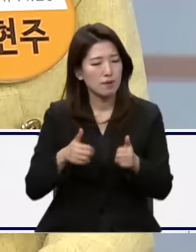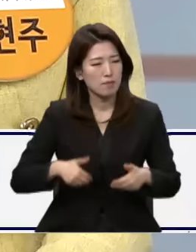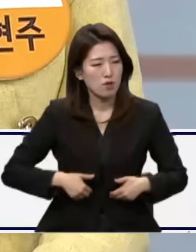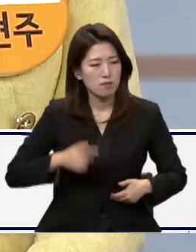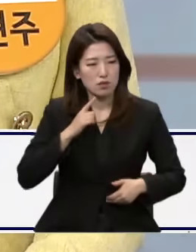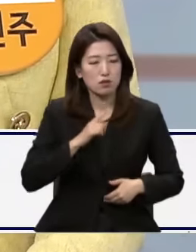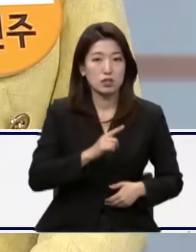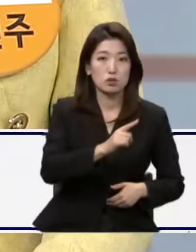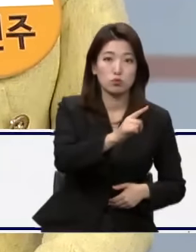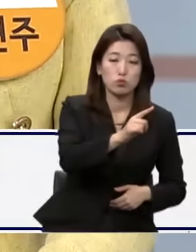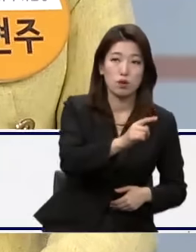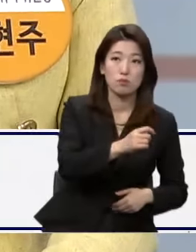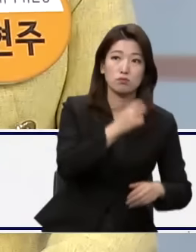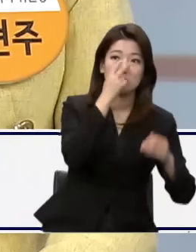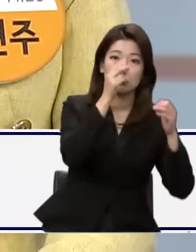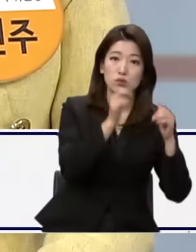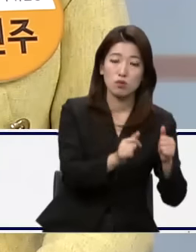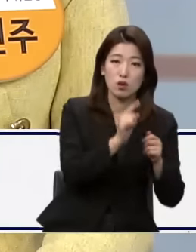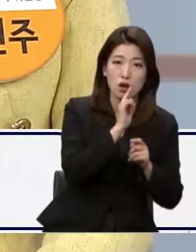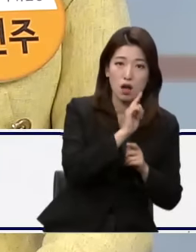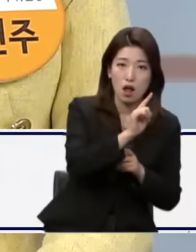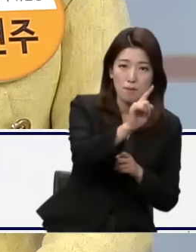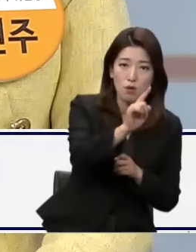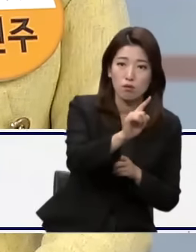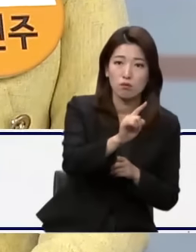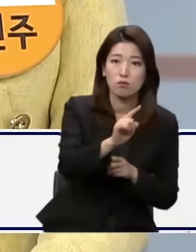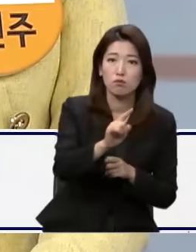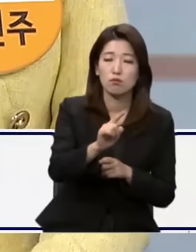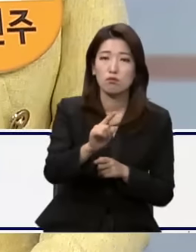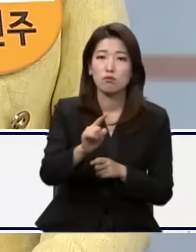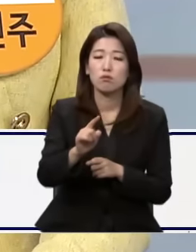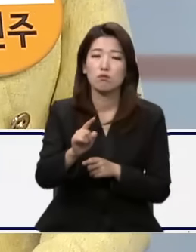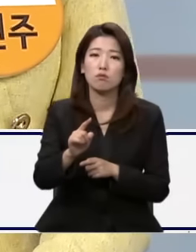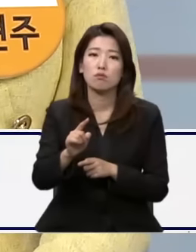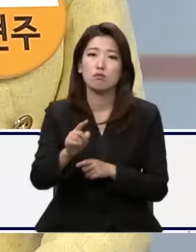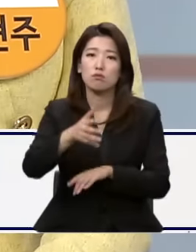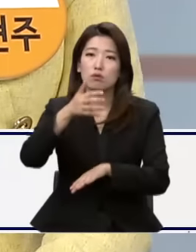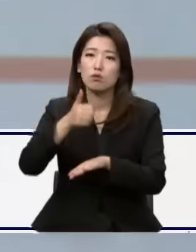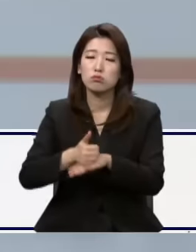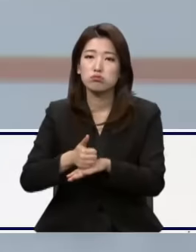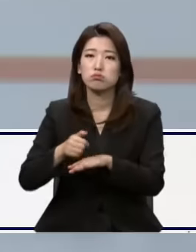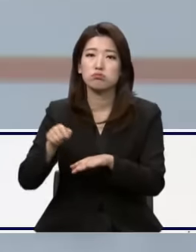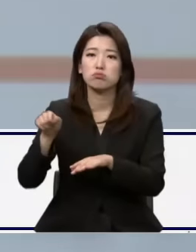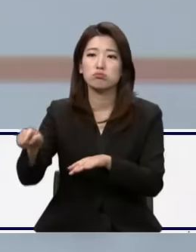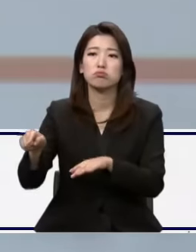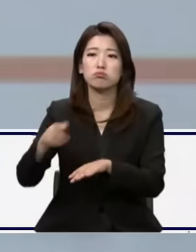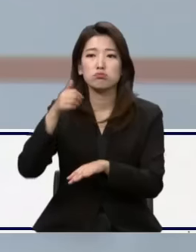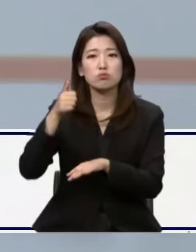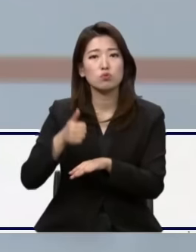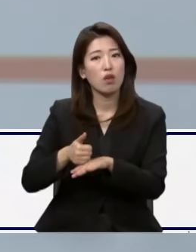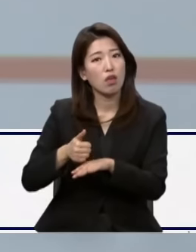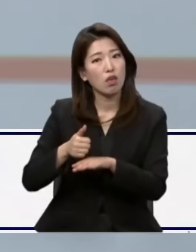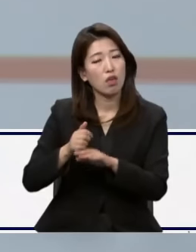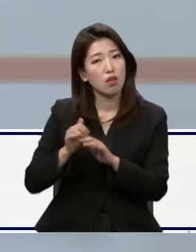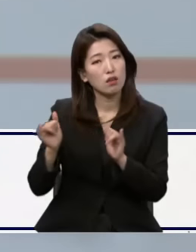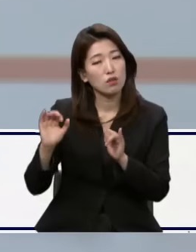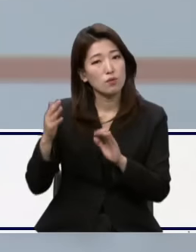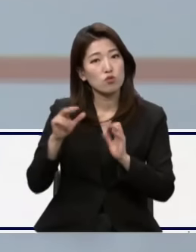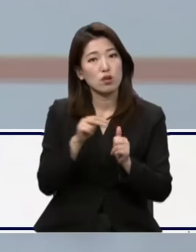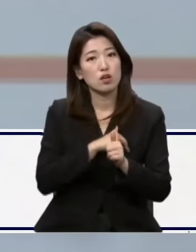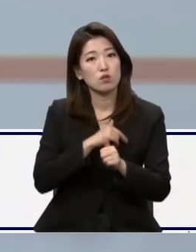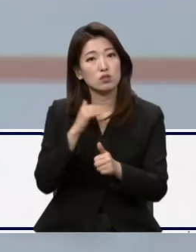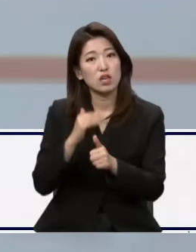끝나도 제보를 열릴 수도 있는 상황인 거 아닙니까 사실 그 부분에 대해서는 지금 이야기하는 건 좀 섣부른 감은